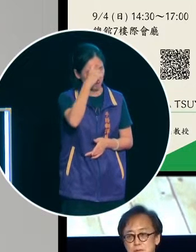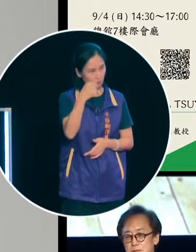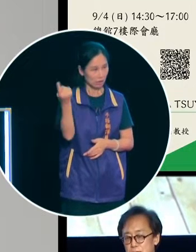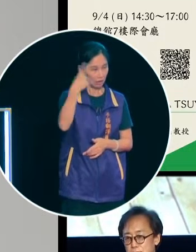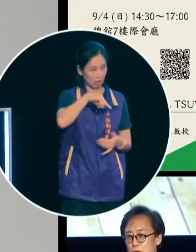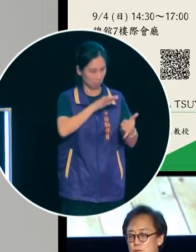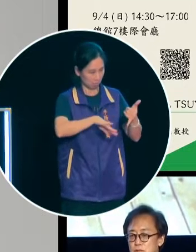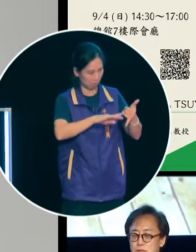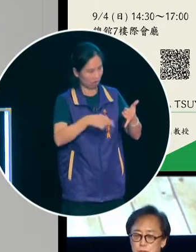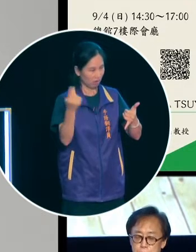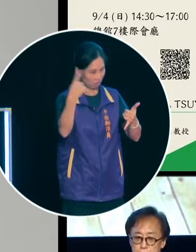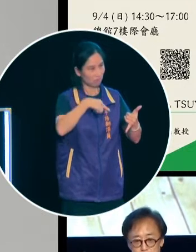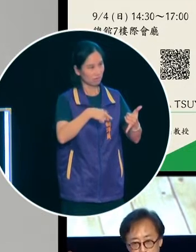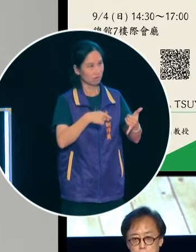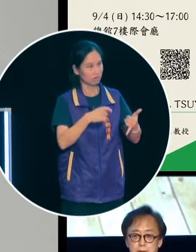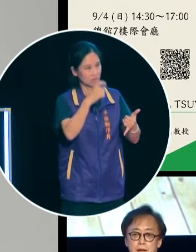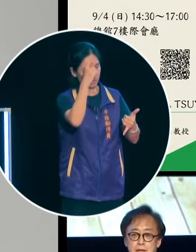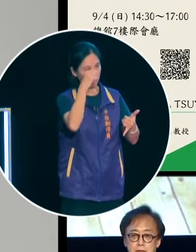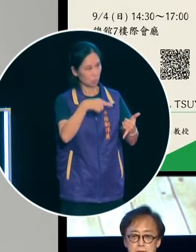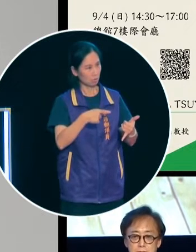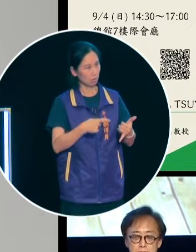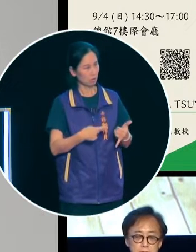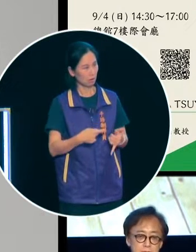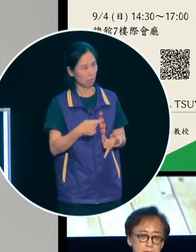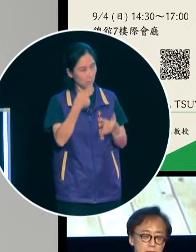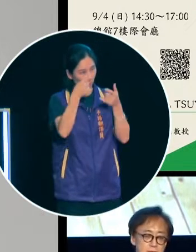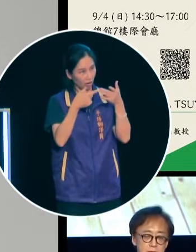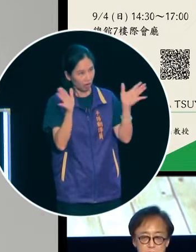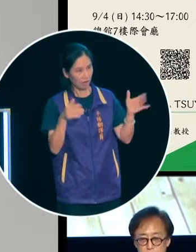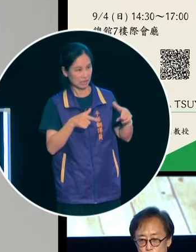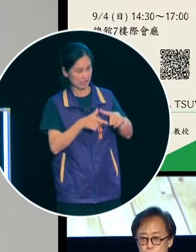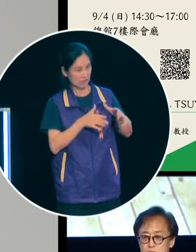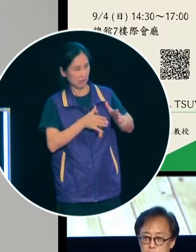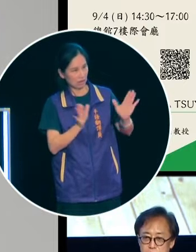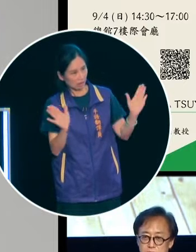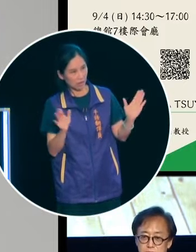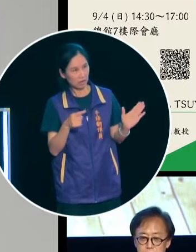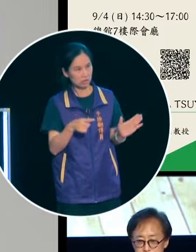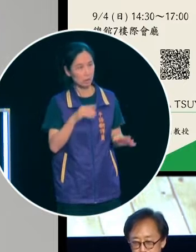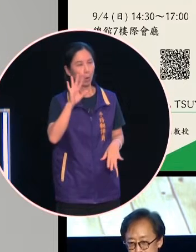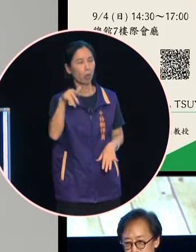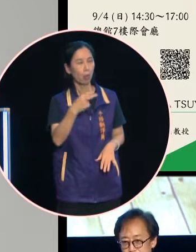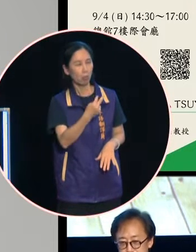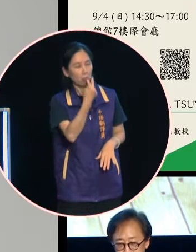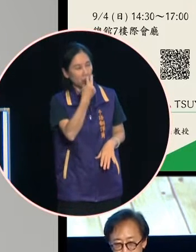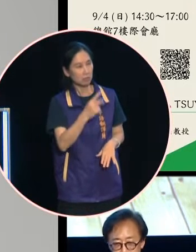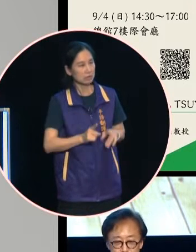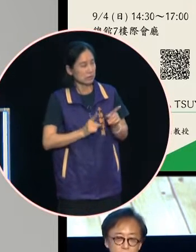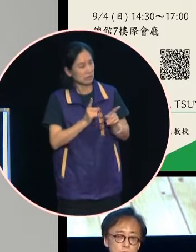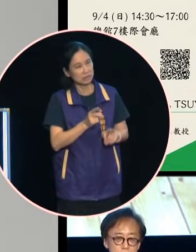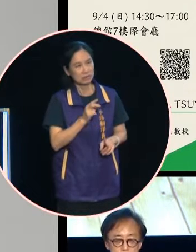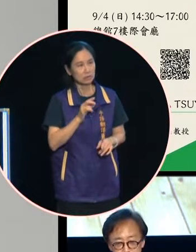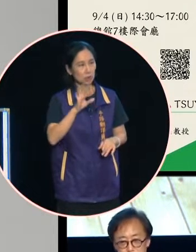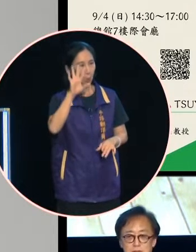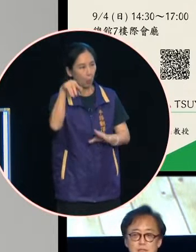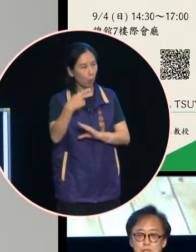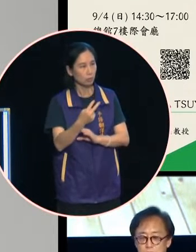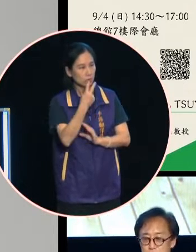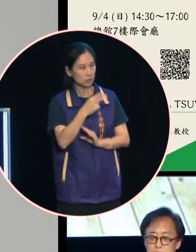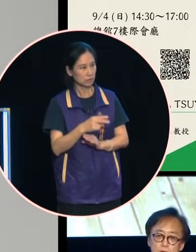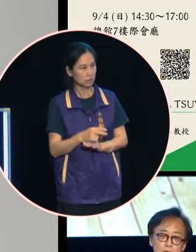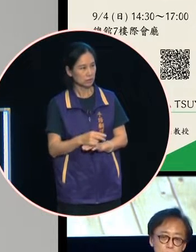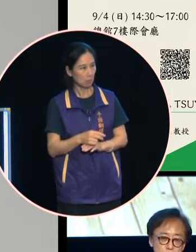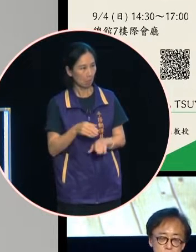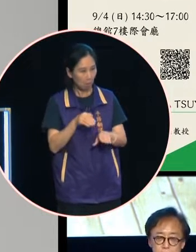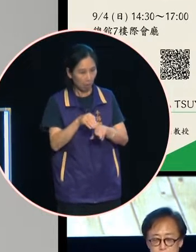望南部高雄的这种开放的空气，从这个高铁一下来